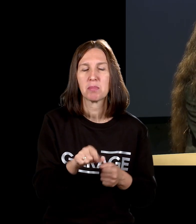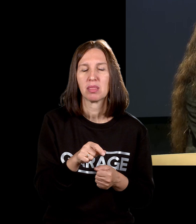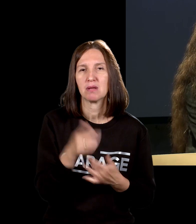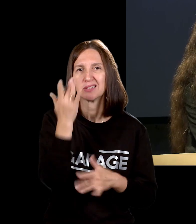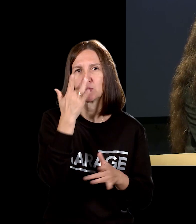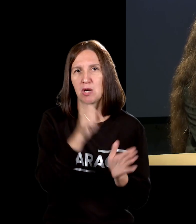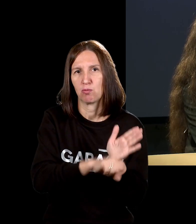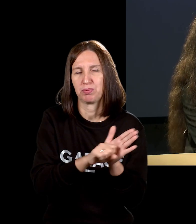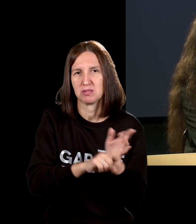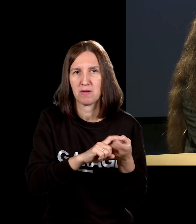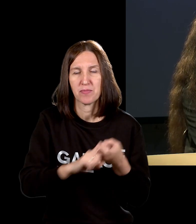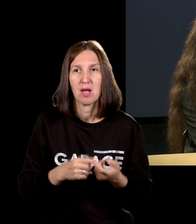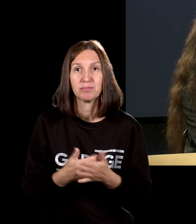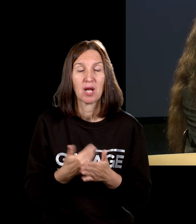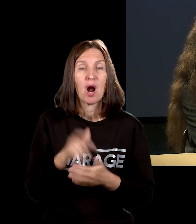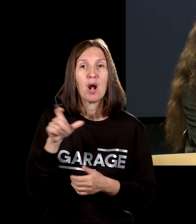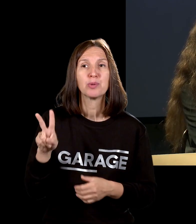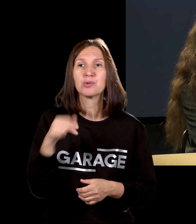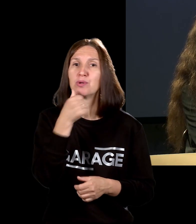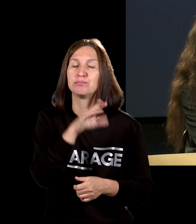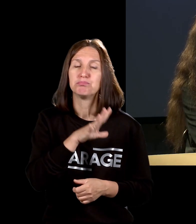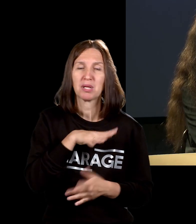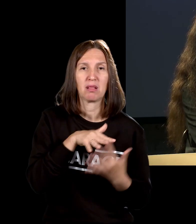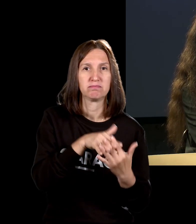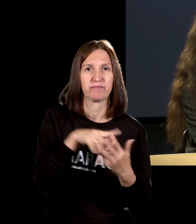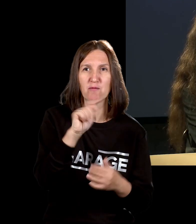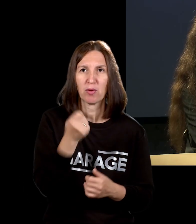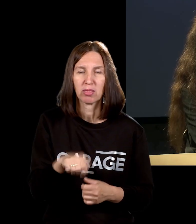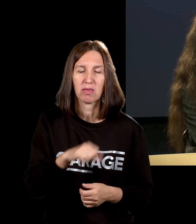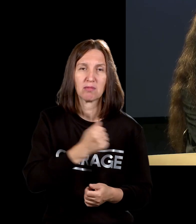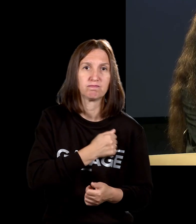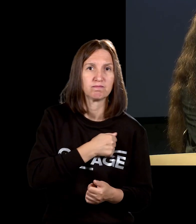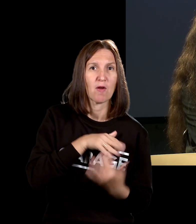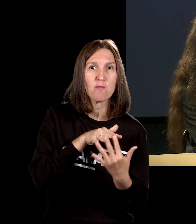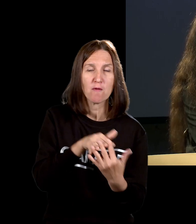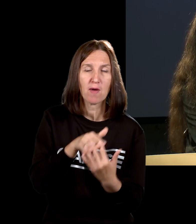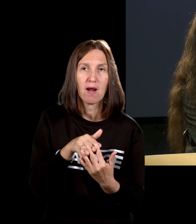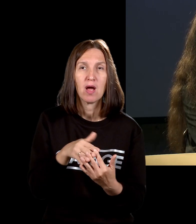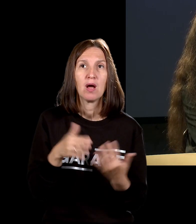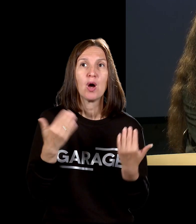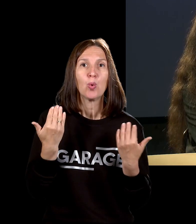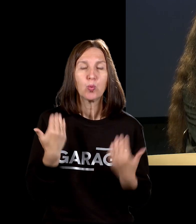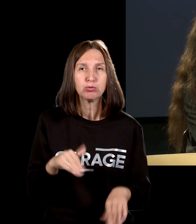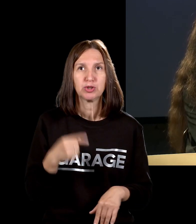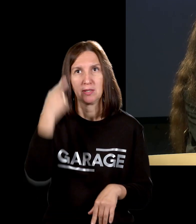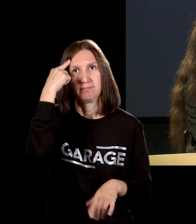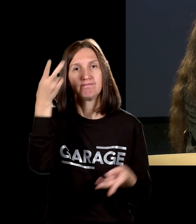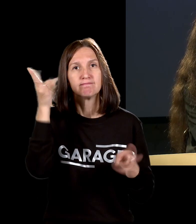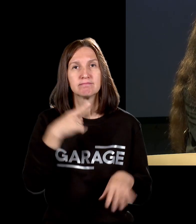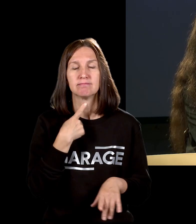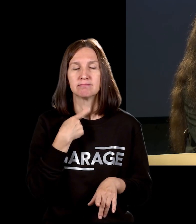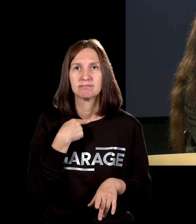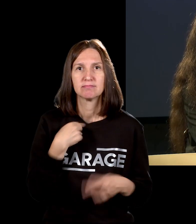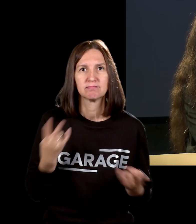на сексуальной почве, что люди, прошедшие войну, испытывающие эту потребность в убийстве,